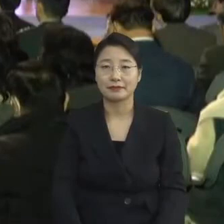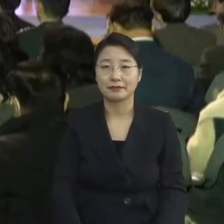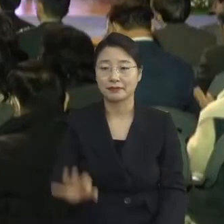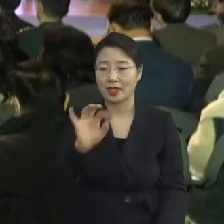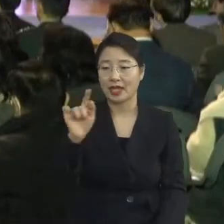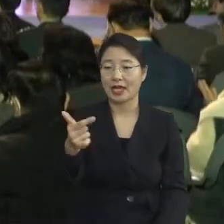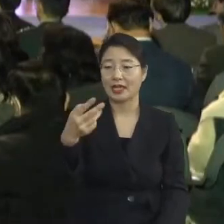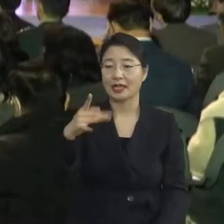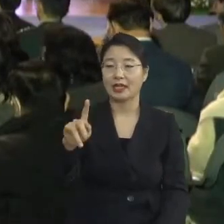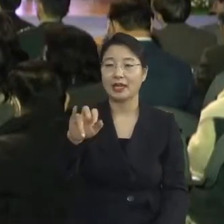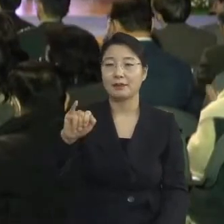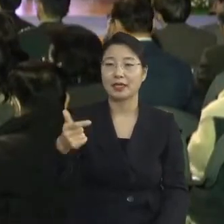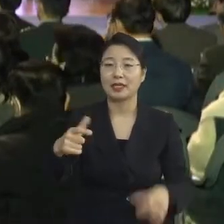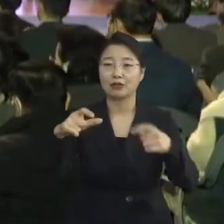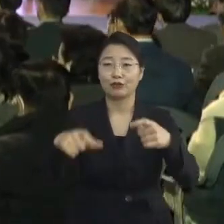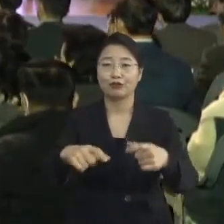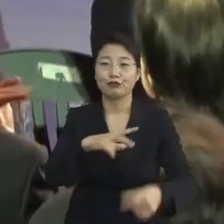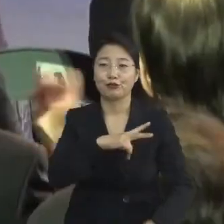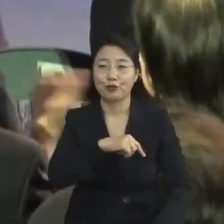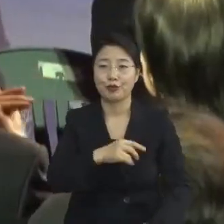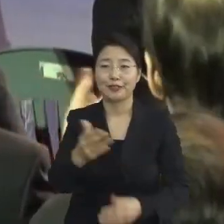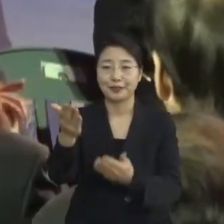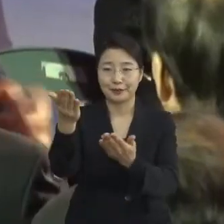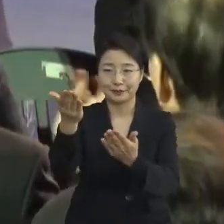안태민 구의원님 참석하셨습니다.